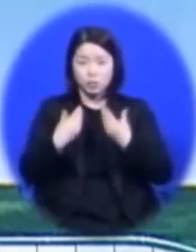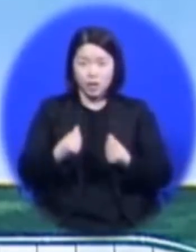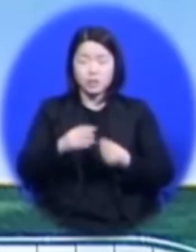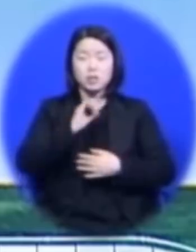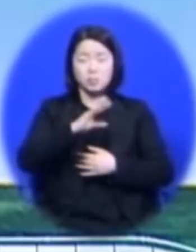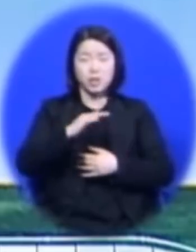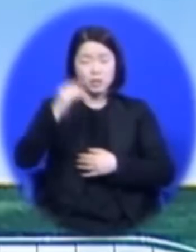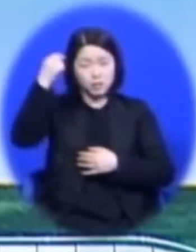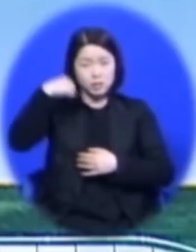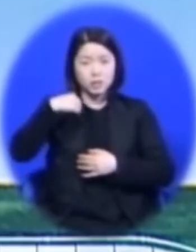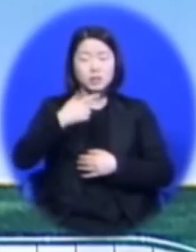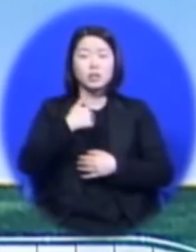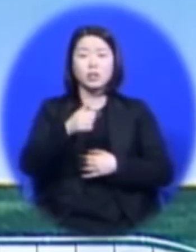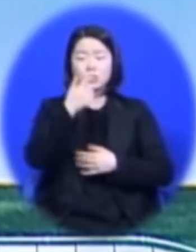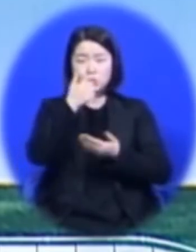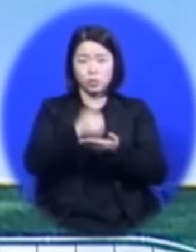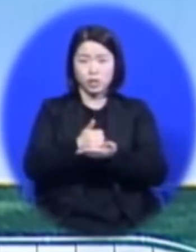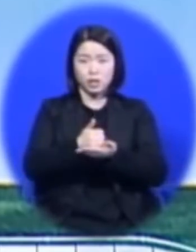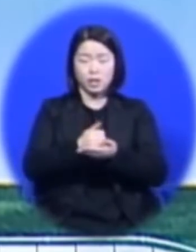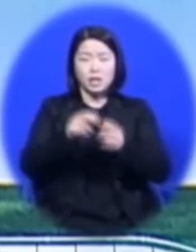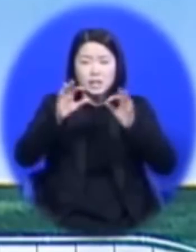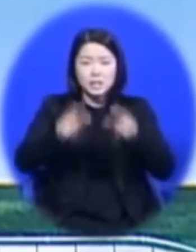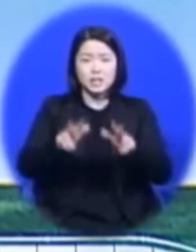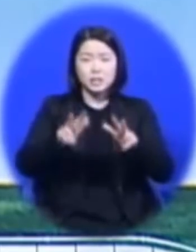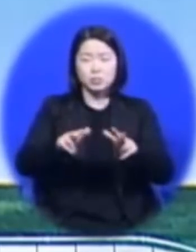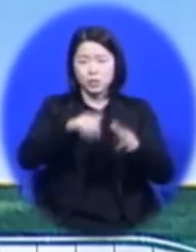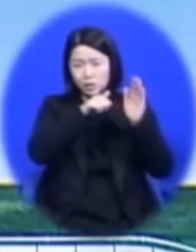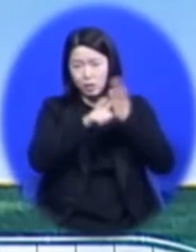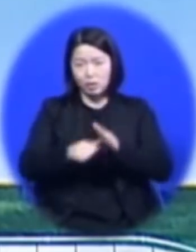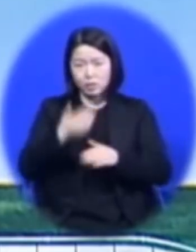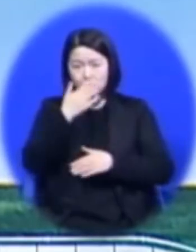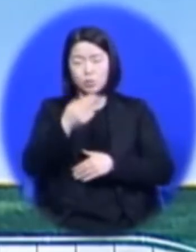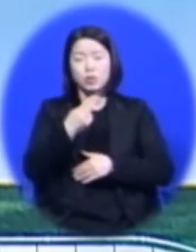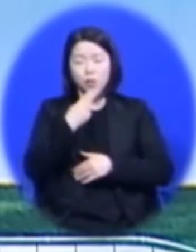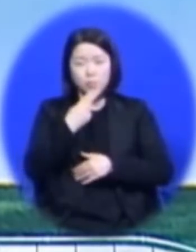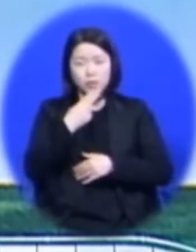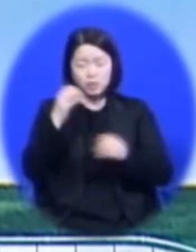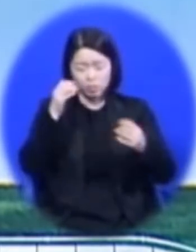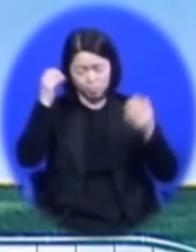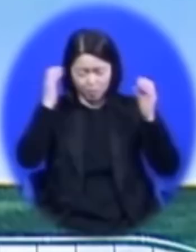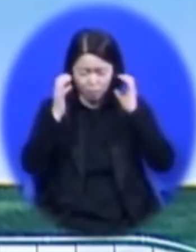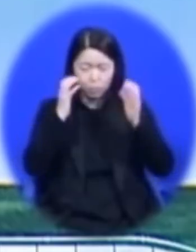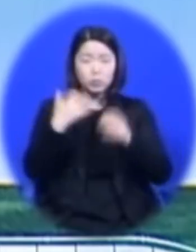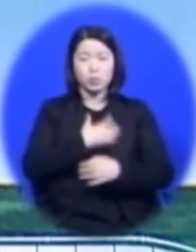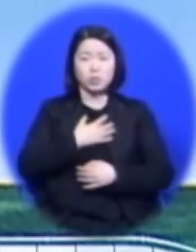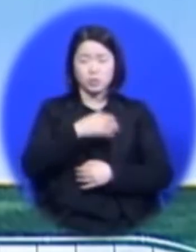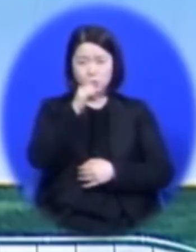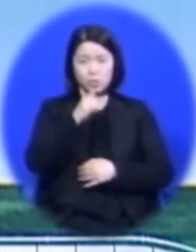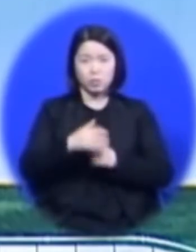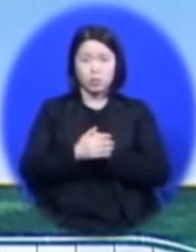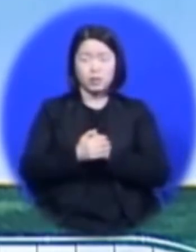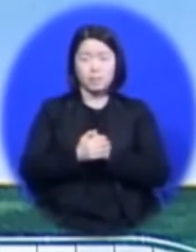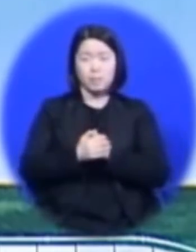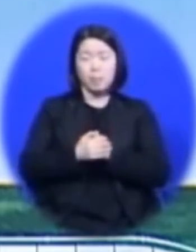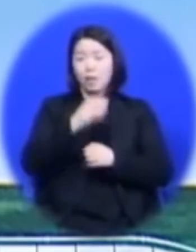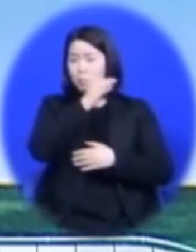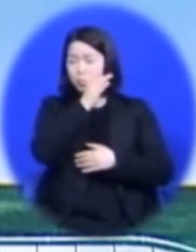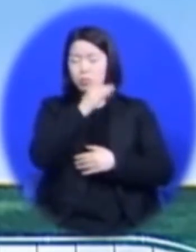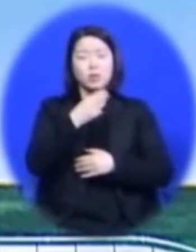이제는 견딜 수 없는 고통이 된거죠 부끄러운 것도 없어요 해 결 결 수만